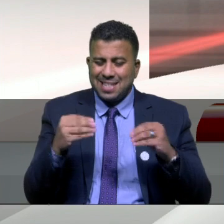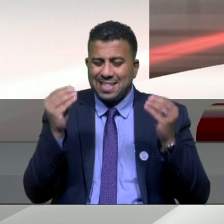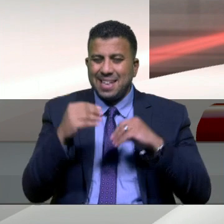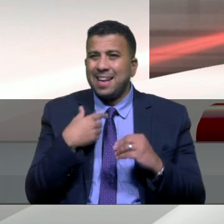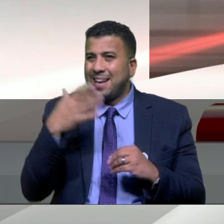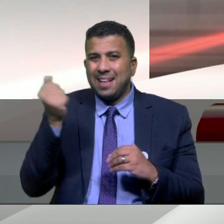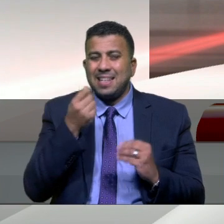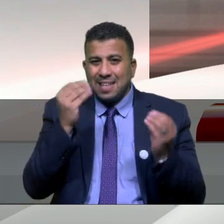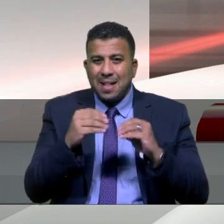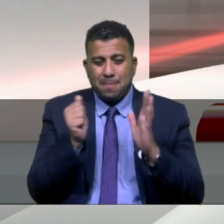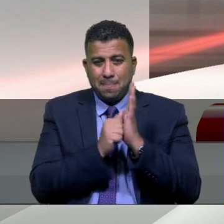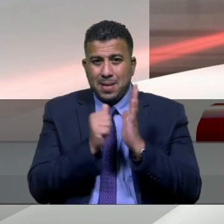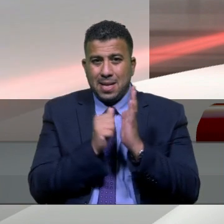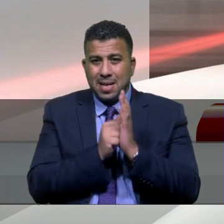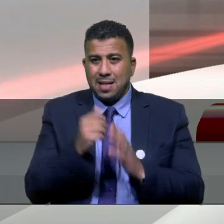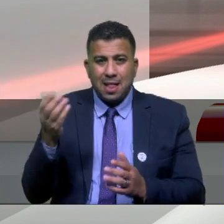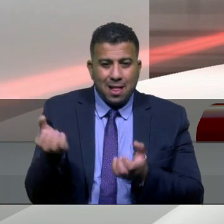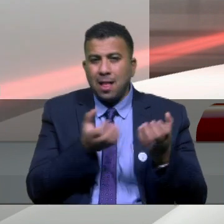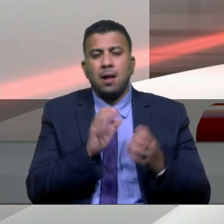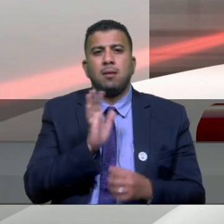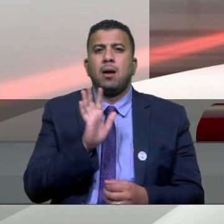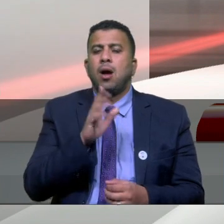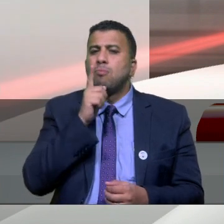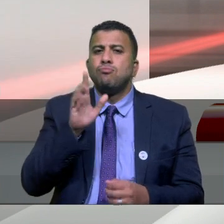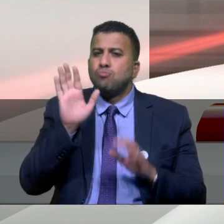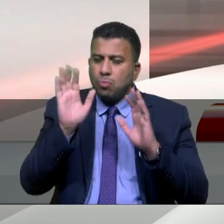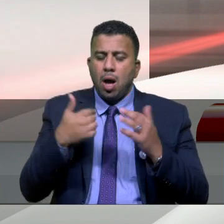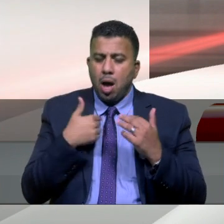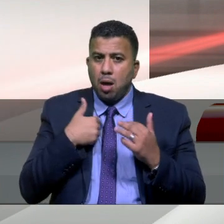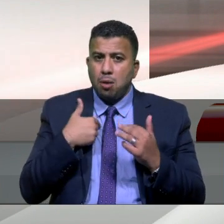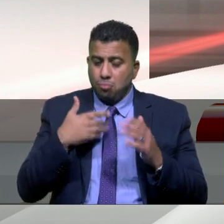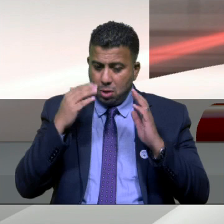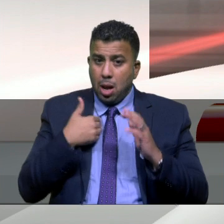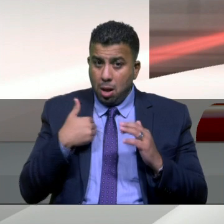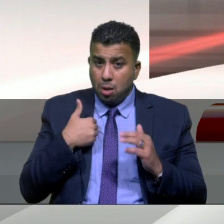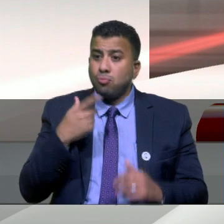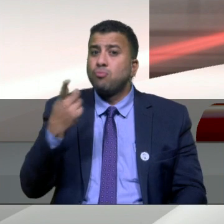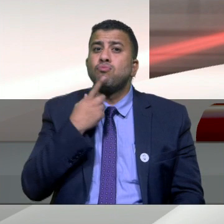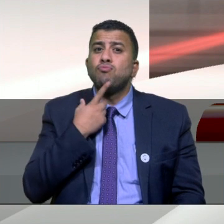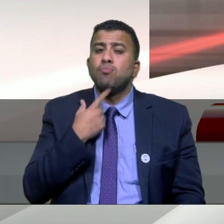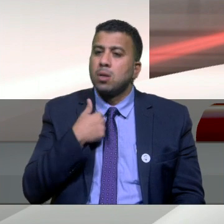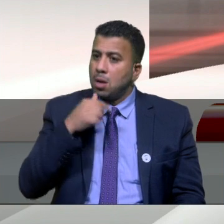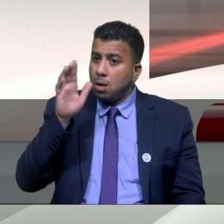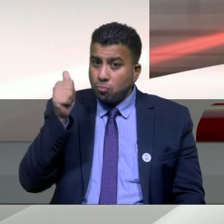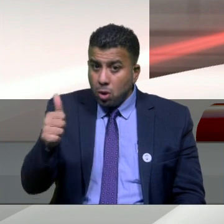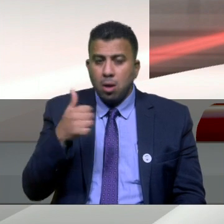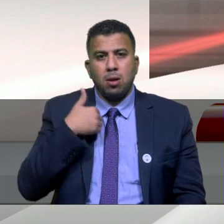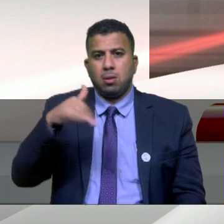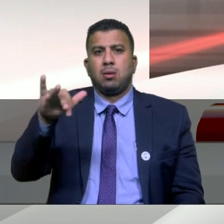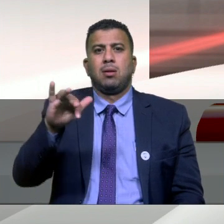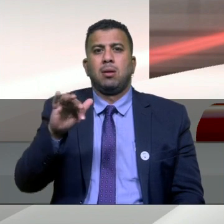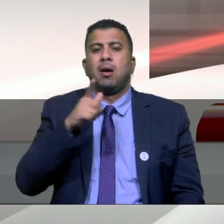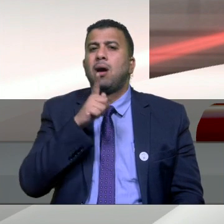اجيب واحد اطلع من بيتي عيالي يعقون عندي. انا مستعد، قلت له اللي بكاك خلاص انا اسوي